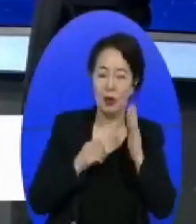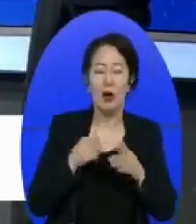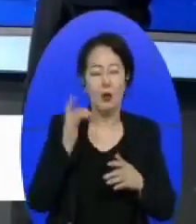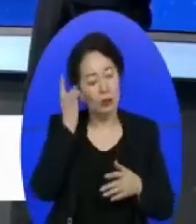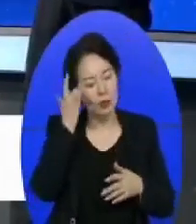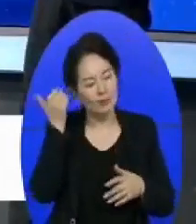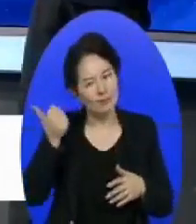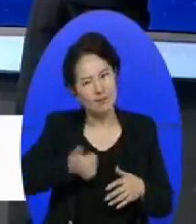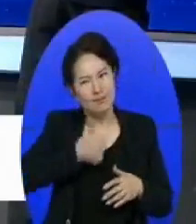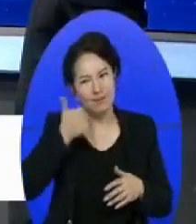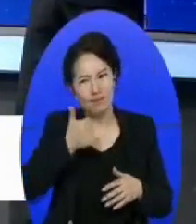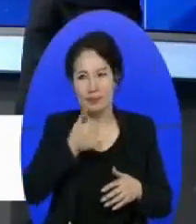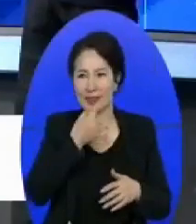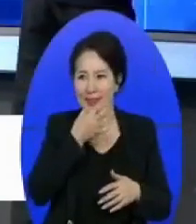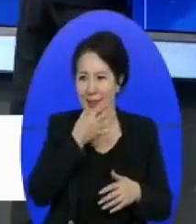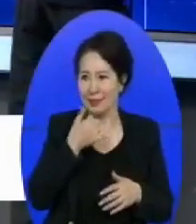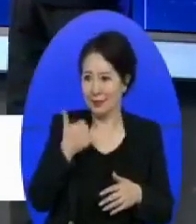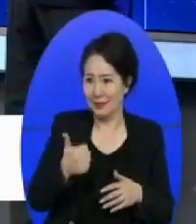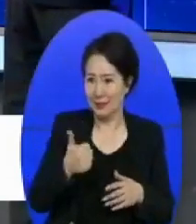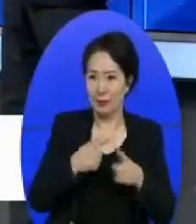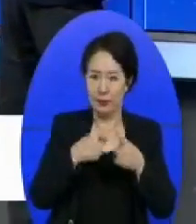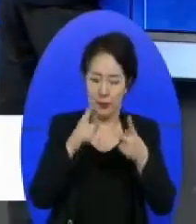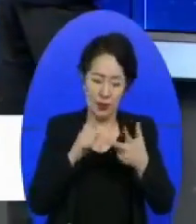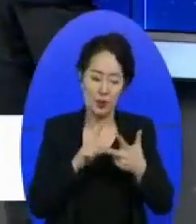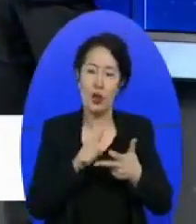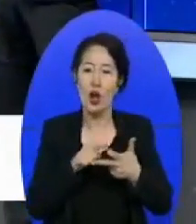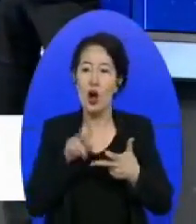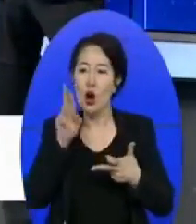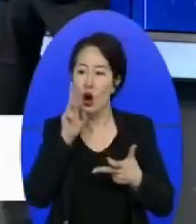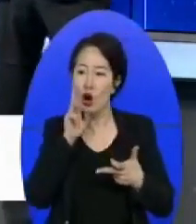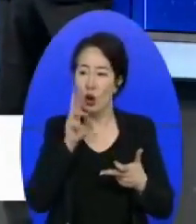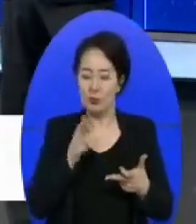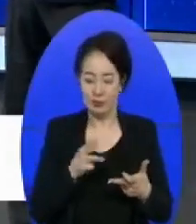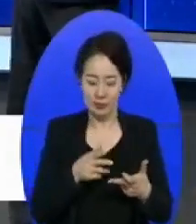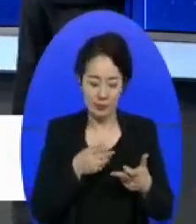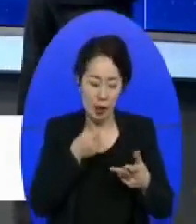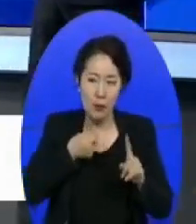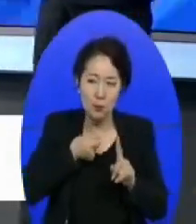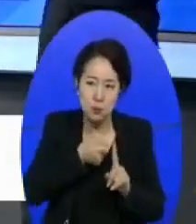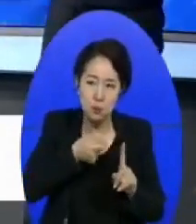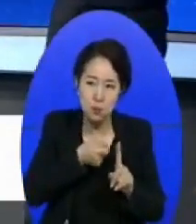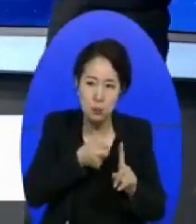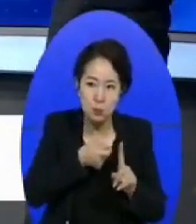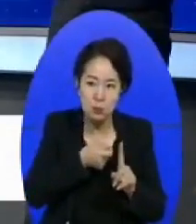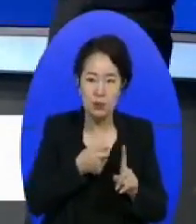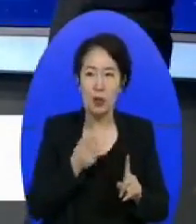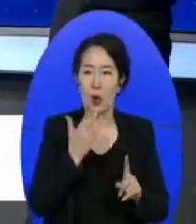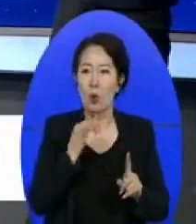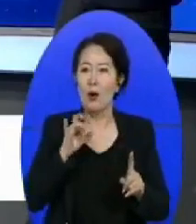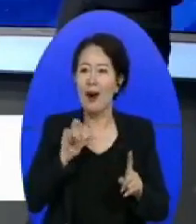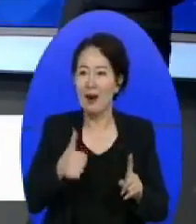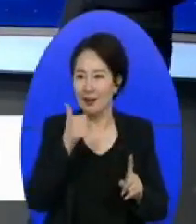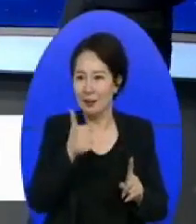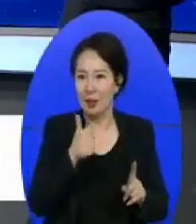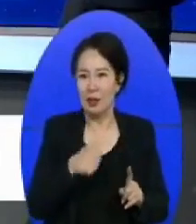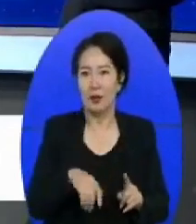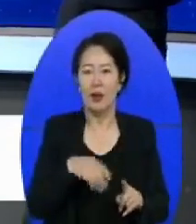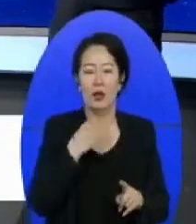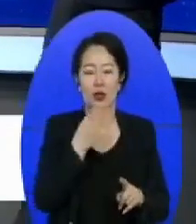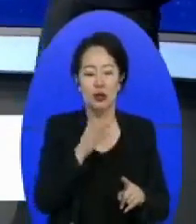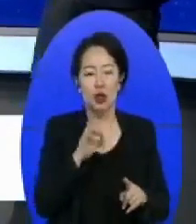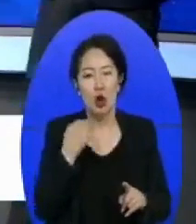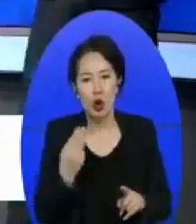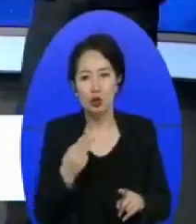авна гэсэн. За энэ дарагдаж байна те. За хоолоор бол уургаар баялаг хүнсийг хүүхдэд идэвлэе гэж байна. Тэр нь заавал мах гэлтгүйгээр шош